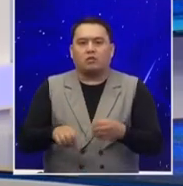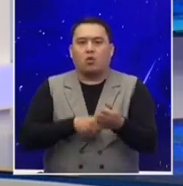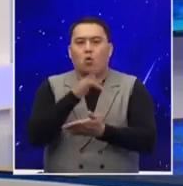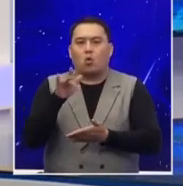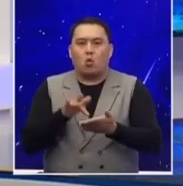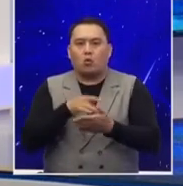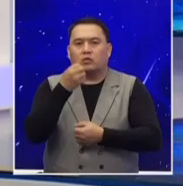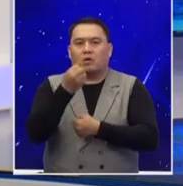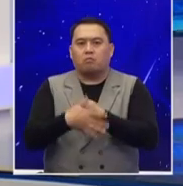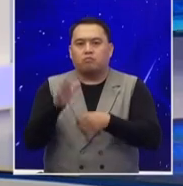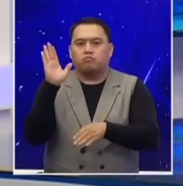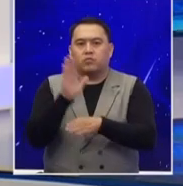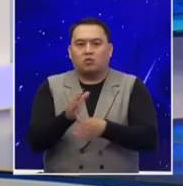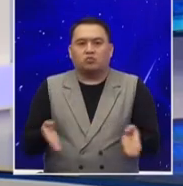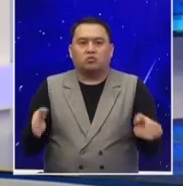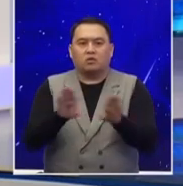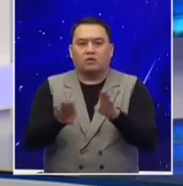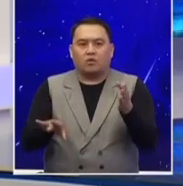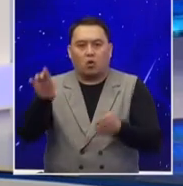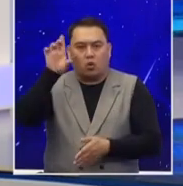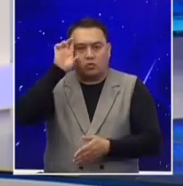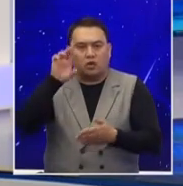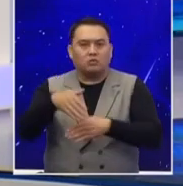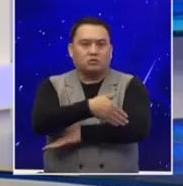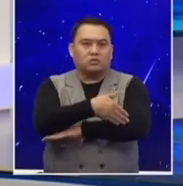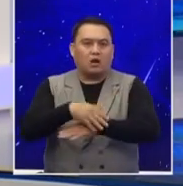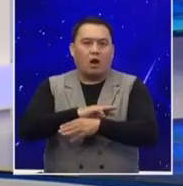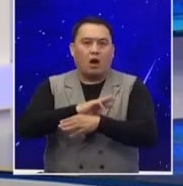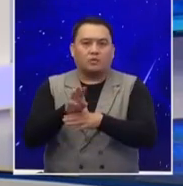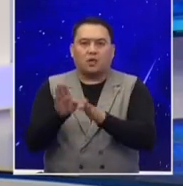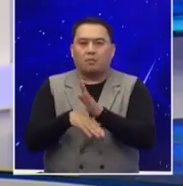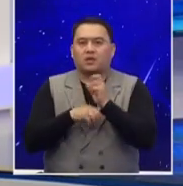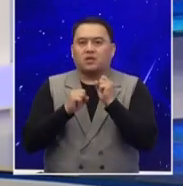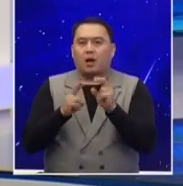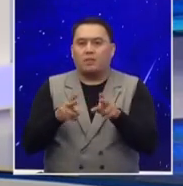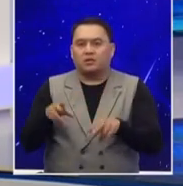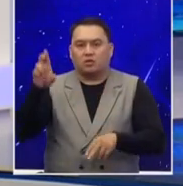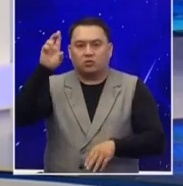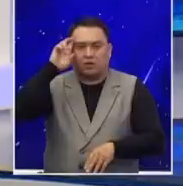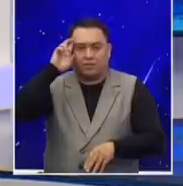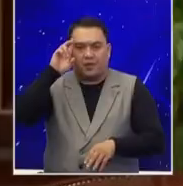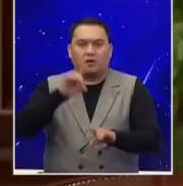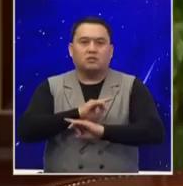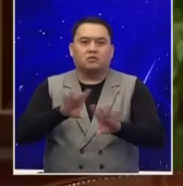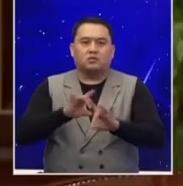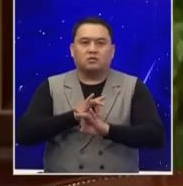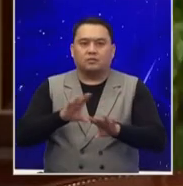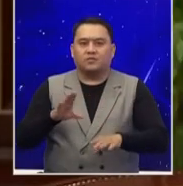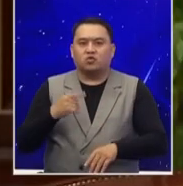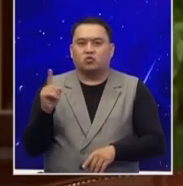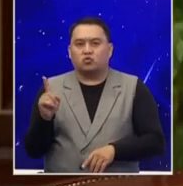городу Минску поручил закрыть государственную границу для обеспечения безопасности страны. Об этом сообщает